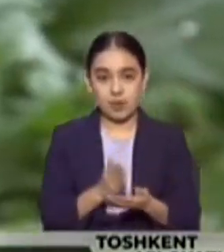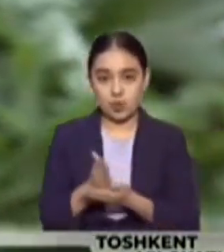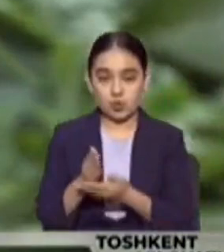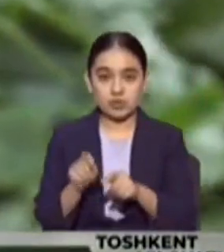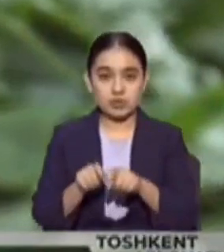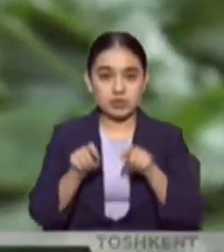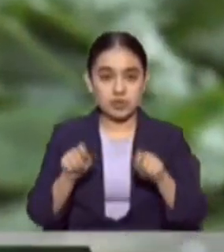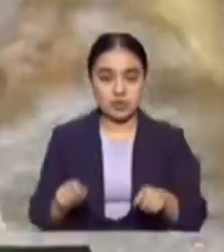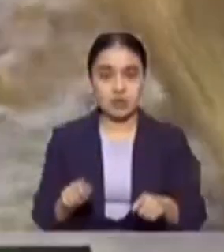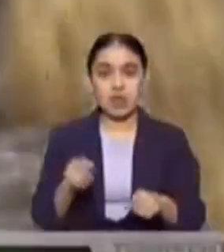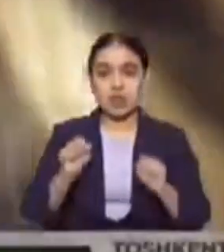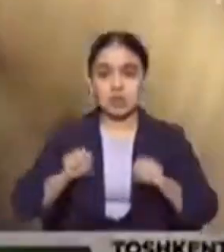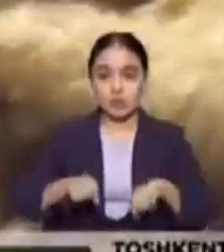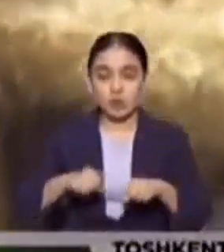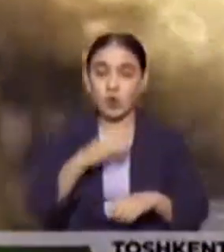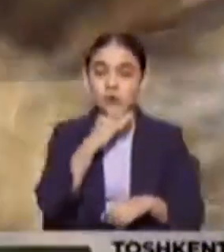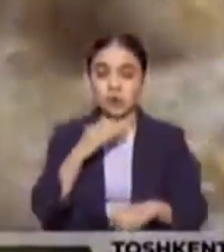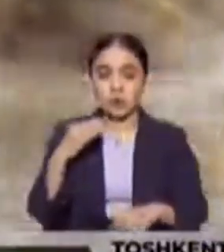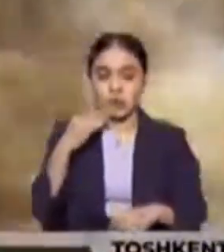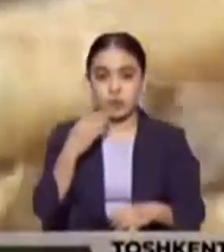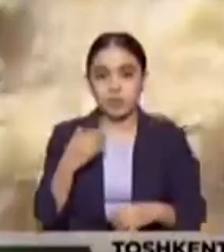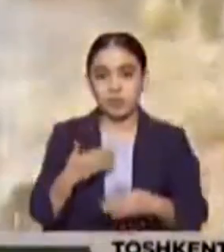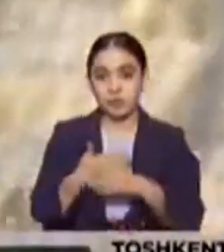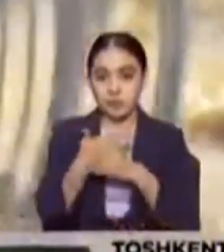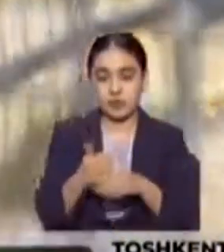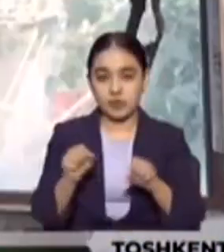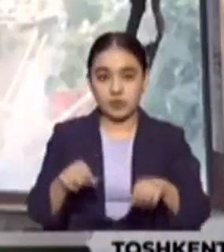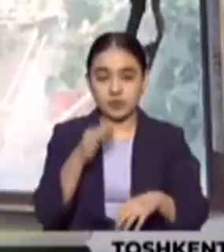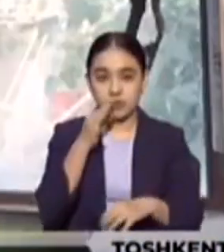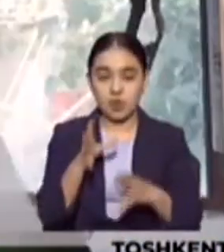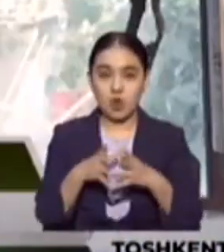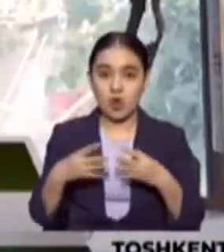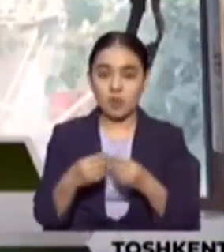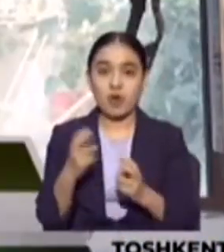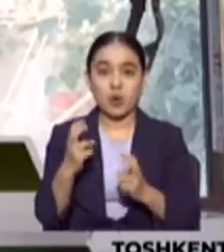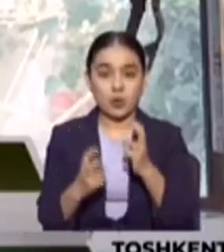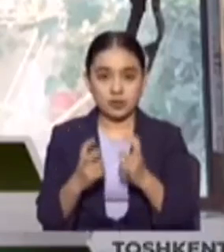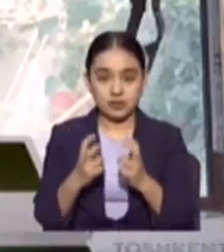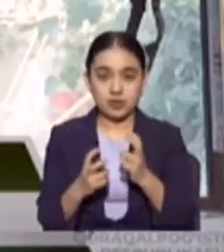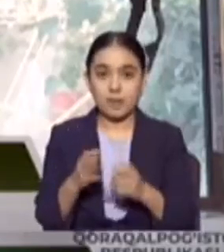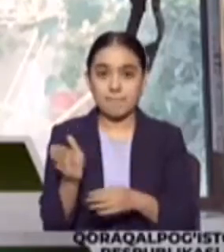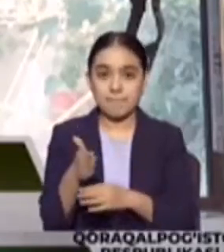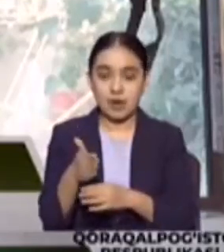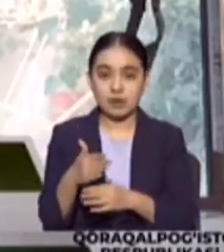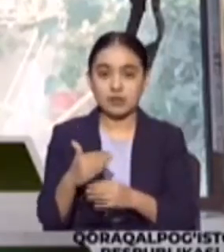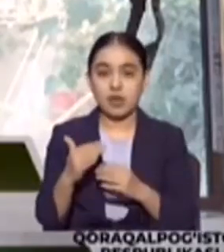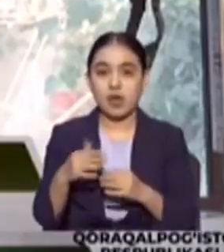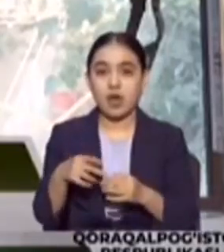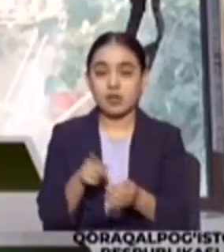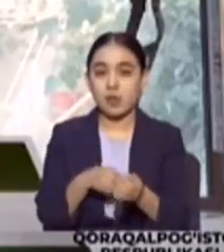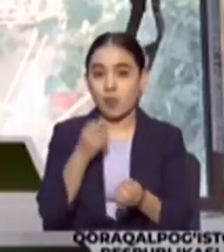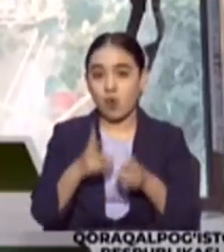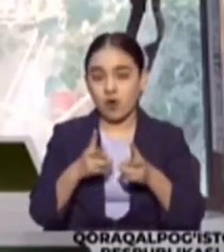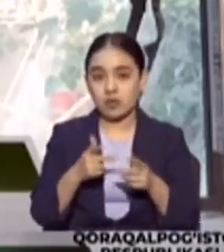ochib qo'yilishi va imkoniyatlarning ko'pligi qo'l kelmoqda deyish mumkin. Oilaviy korxonamizda baliq taomlaridan